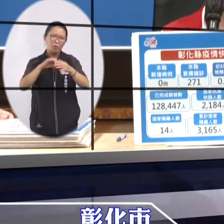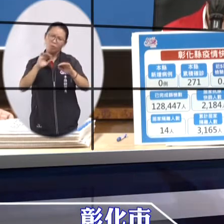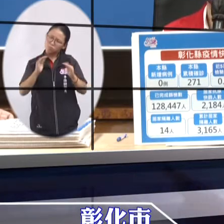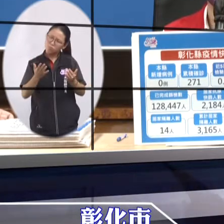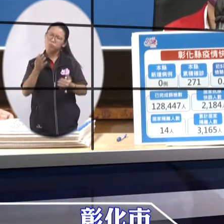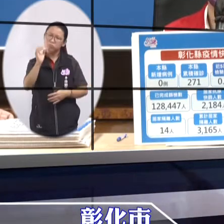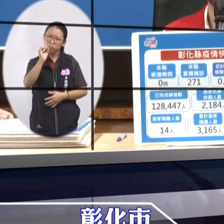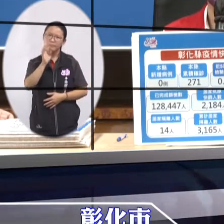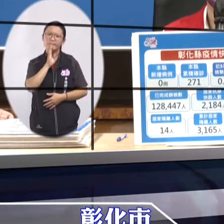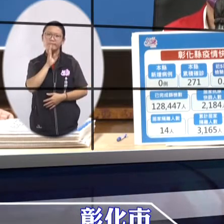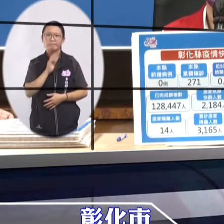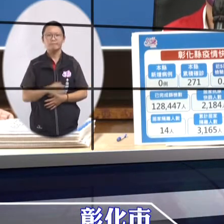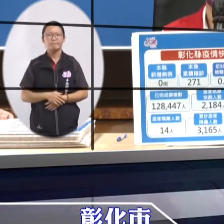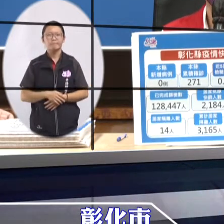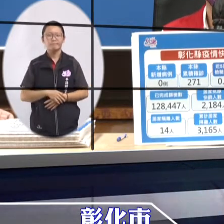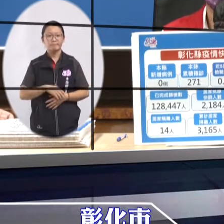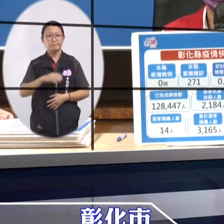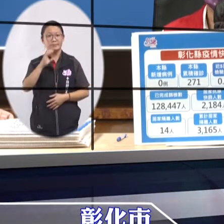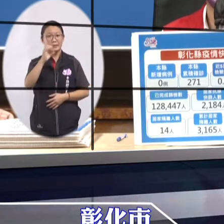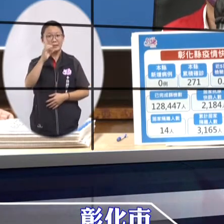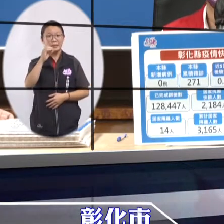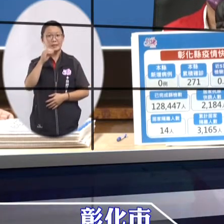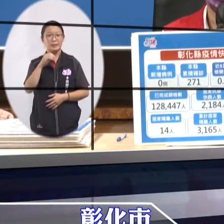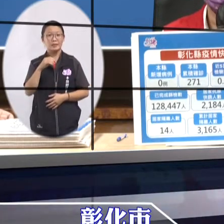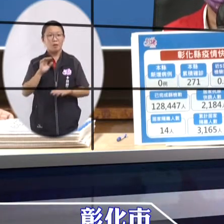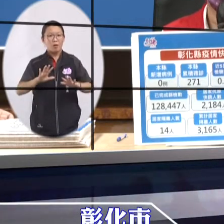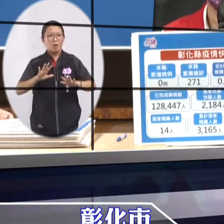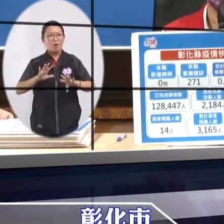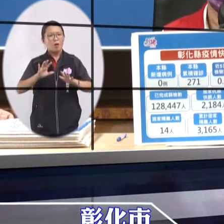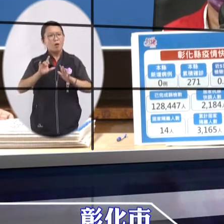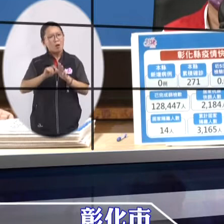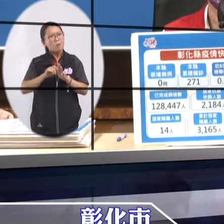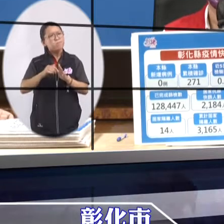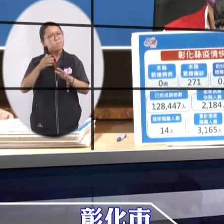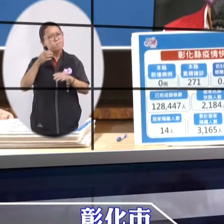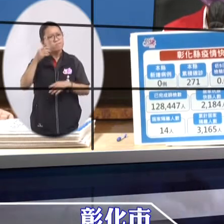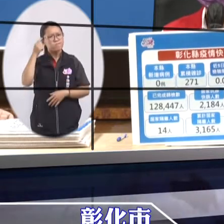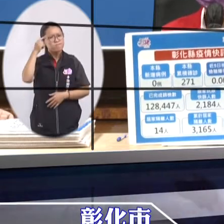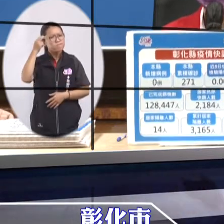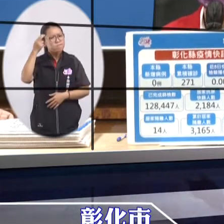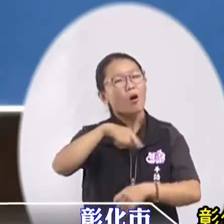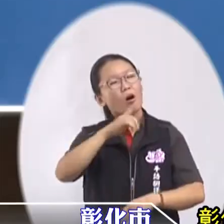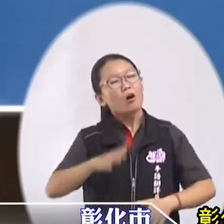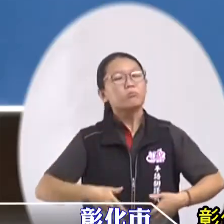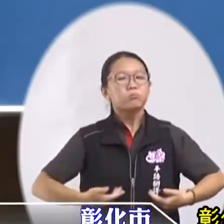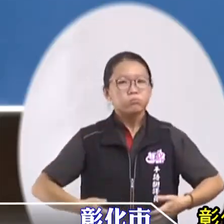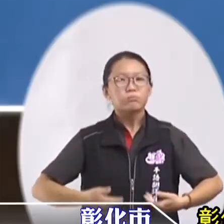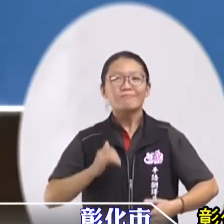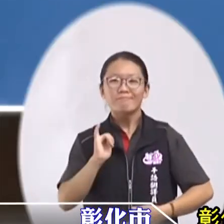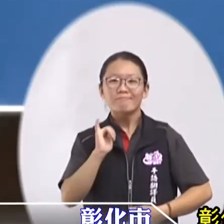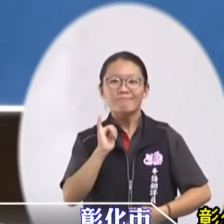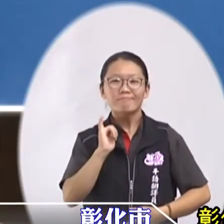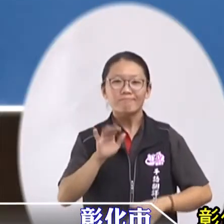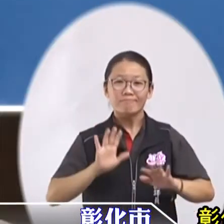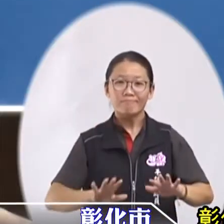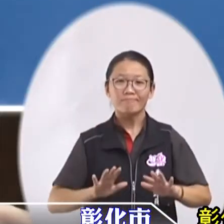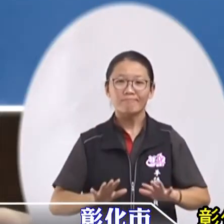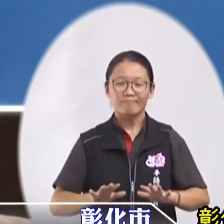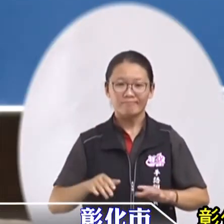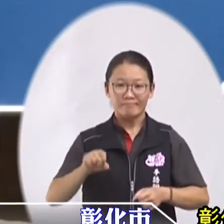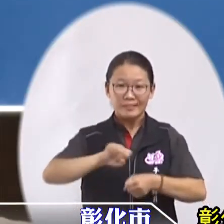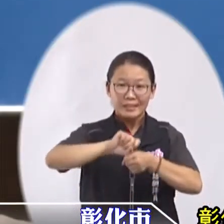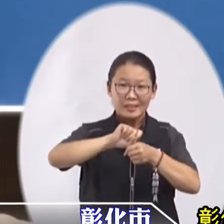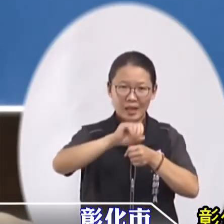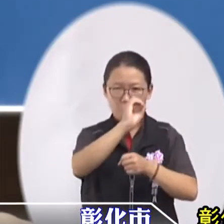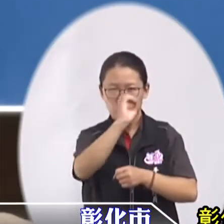应变中心今天嘛召开记者会，咱今麦就来关心记者会的内容。 咱已经第13天加零，